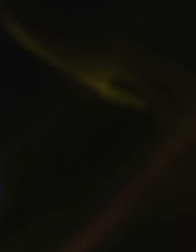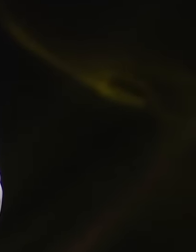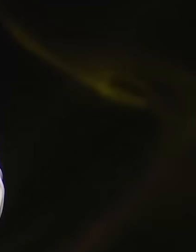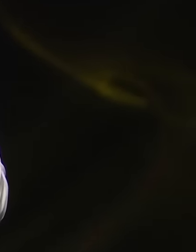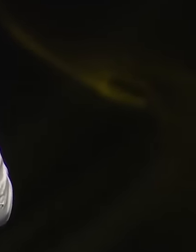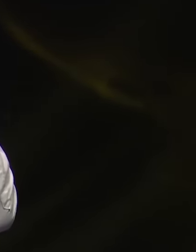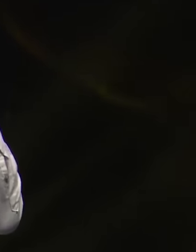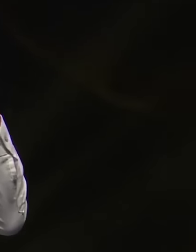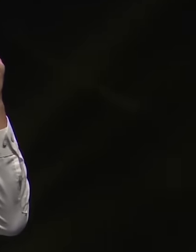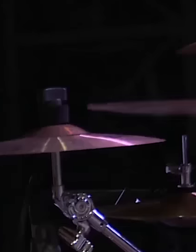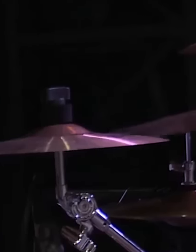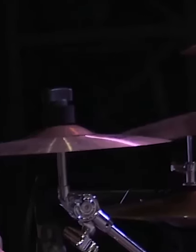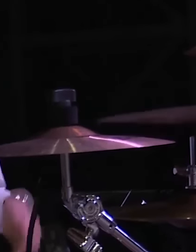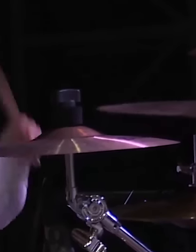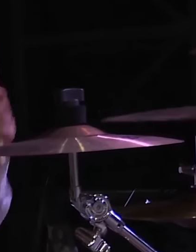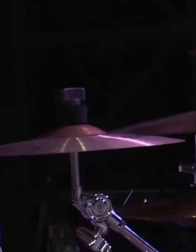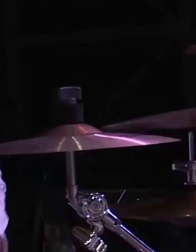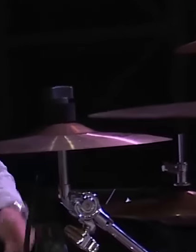Bapa.